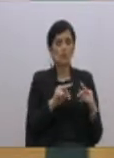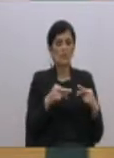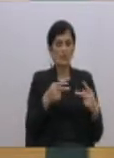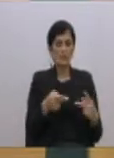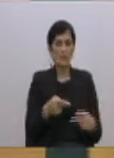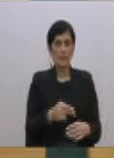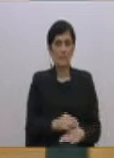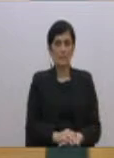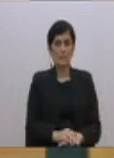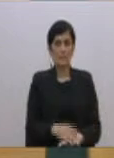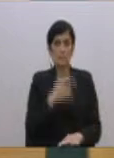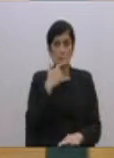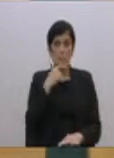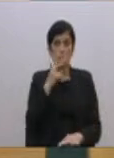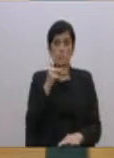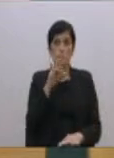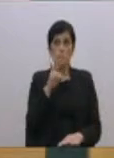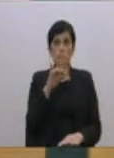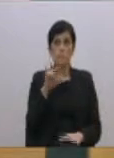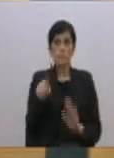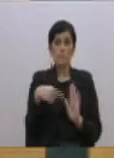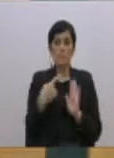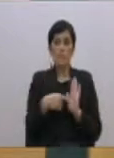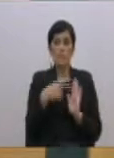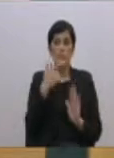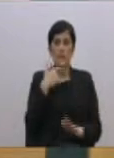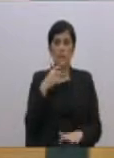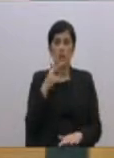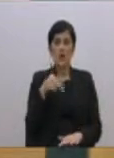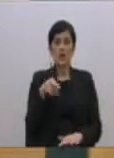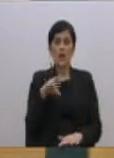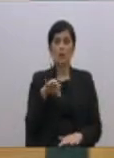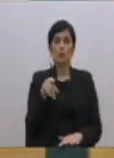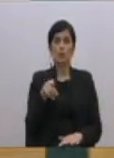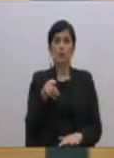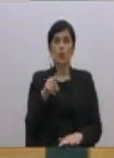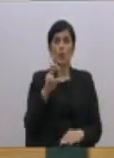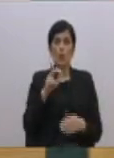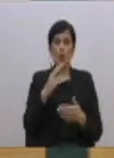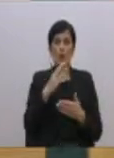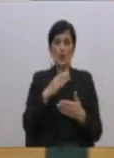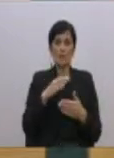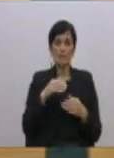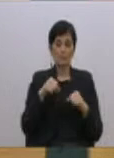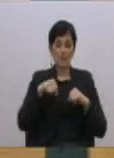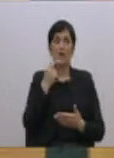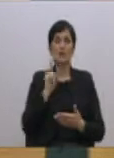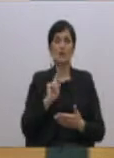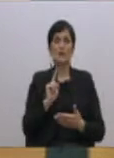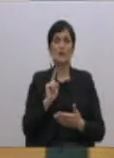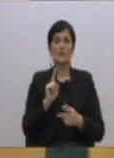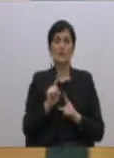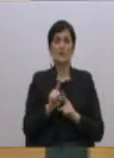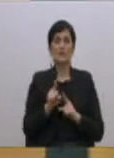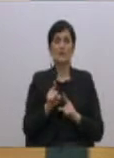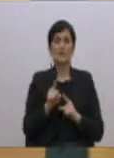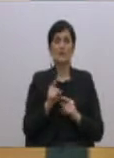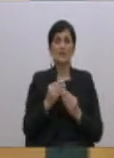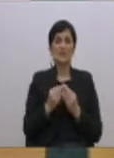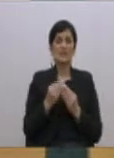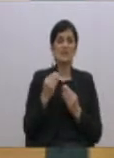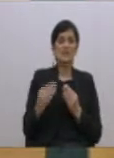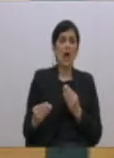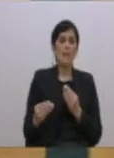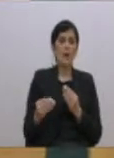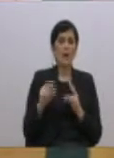tsulebs. Baton Lado Kahadze Shekitva, Baton Lado S disqualificația mea, Tmaunda, Armichsen, Damak Nebel Contexti,